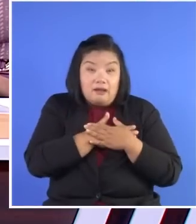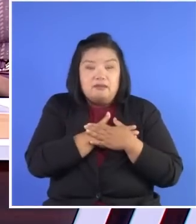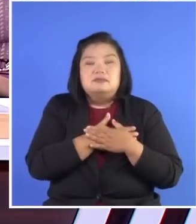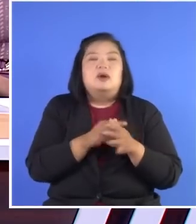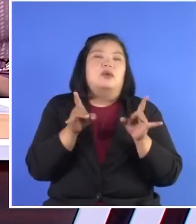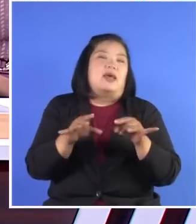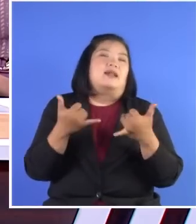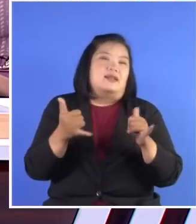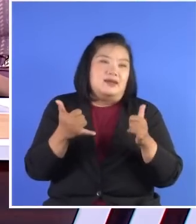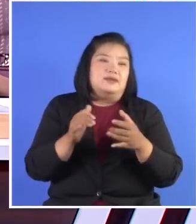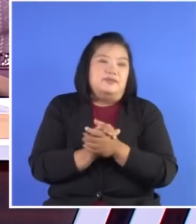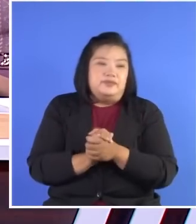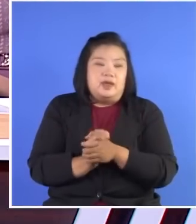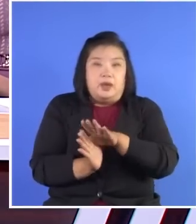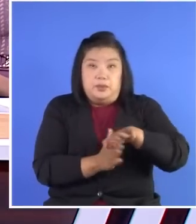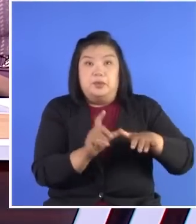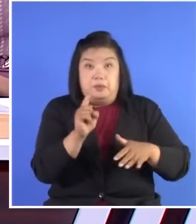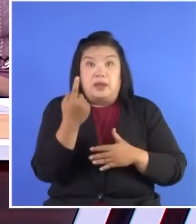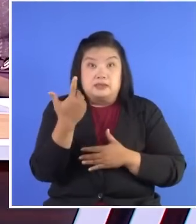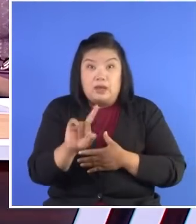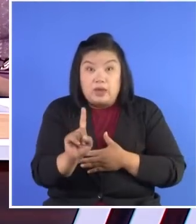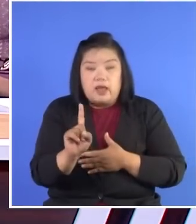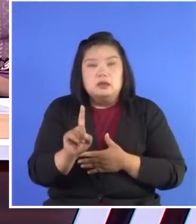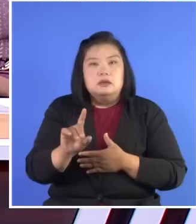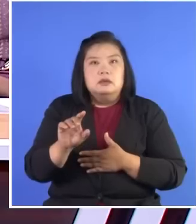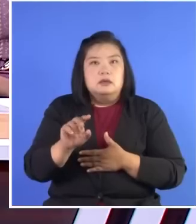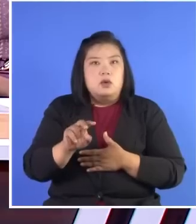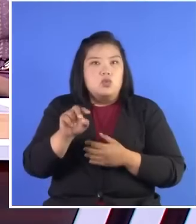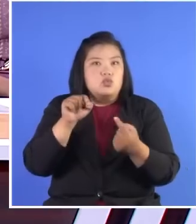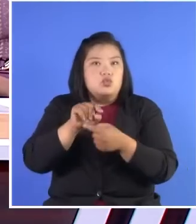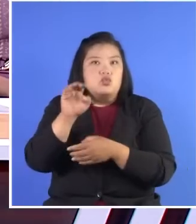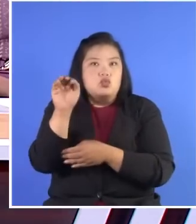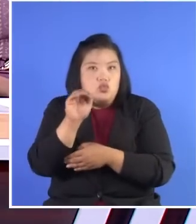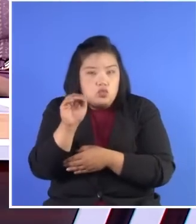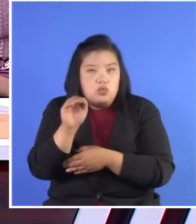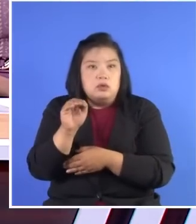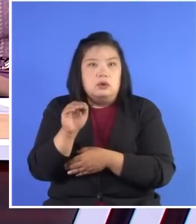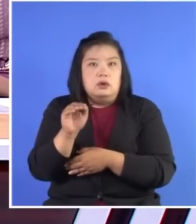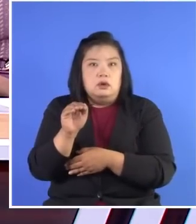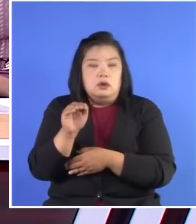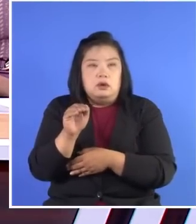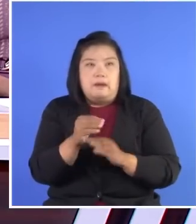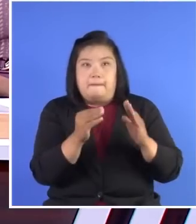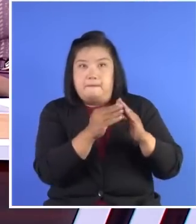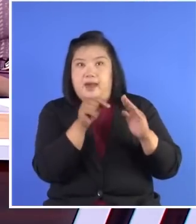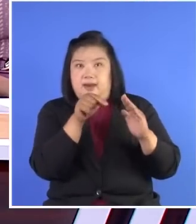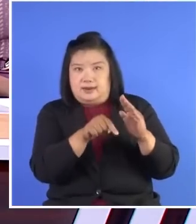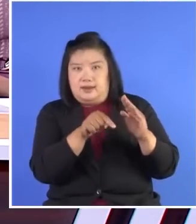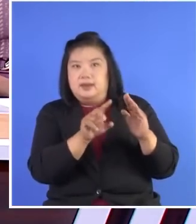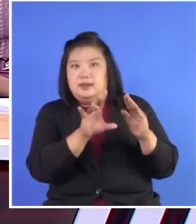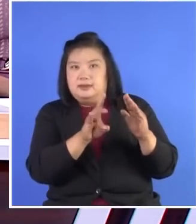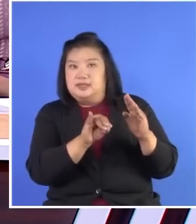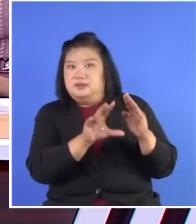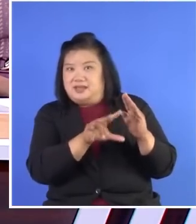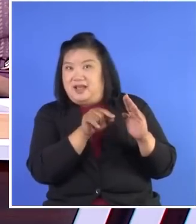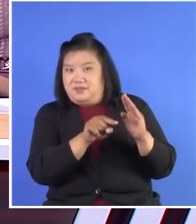จะคัดเยียดไปดูงูกันบ้างค่ะคุณผู้ชมคะอันนี้เป็นงูเห่า 3เมตรบุกบ้านเลขที่ 73กินไข่